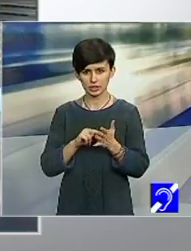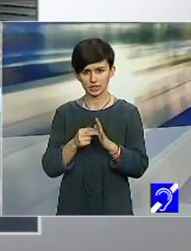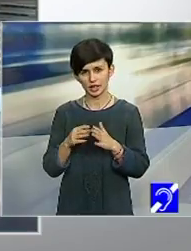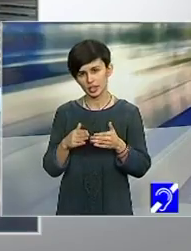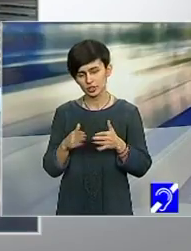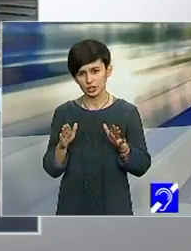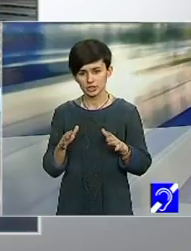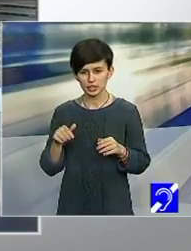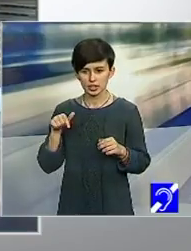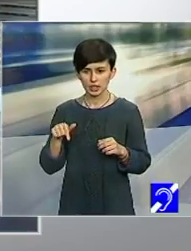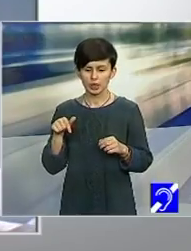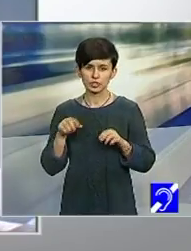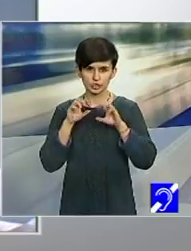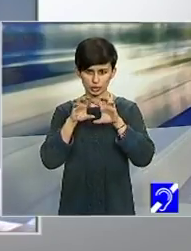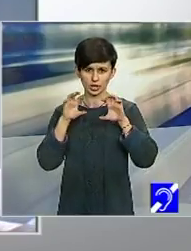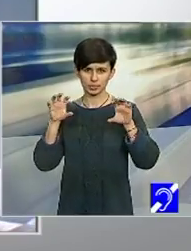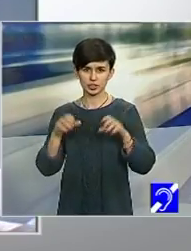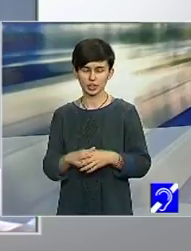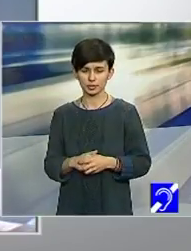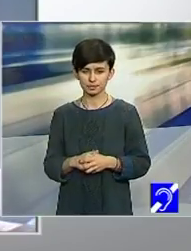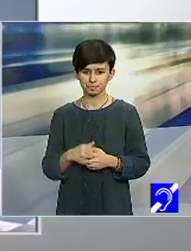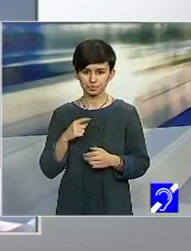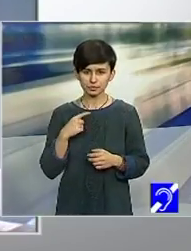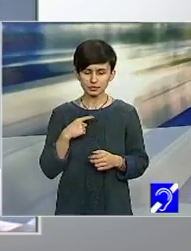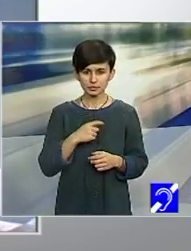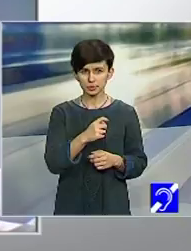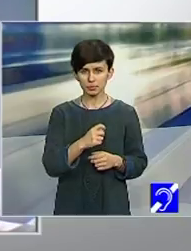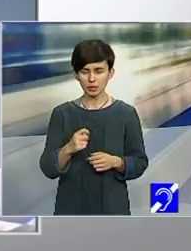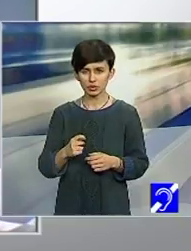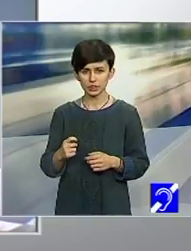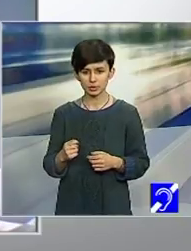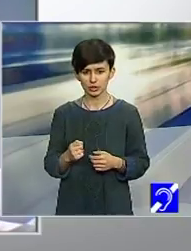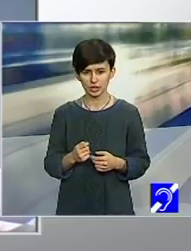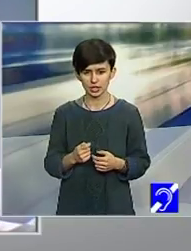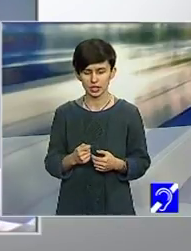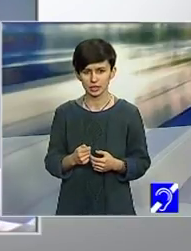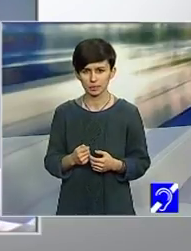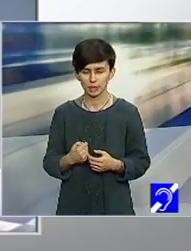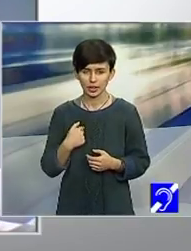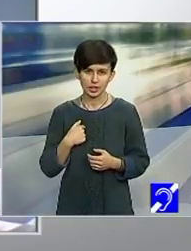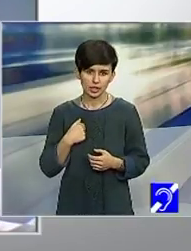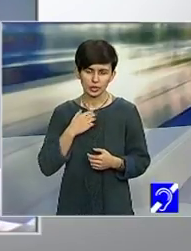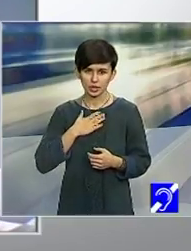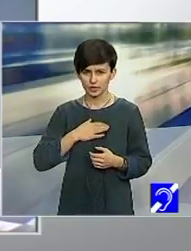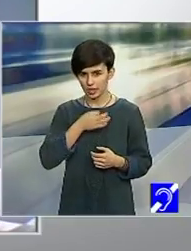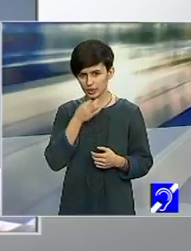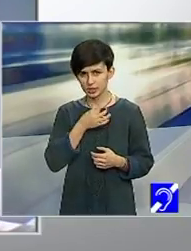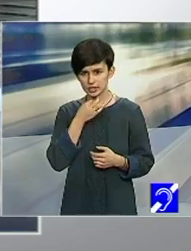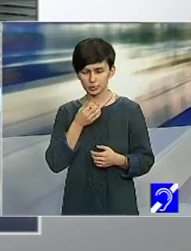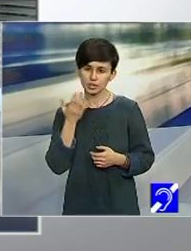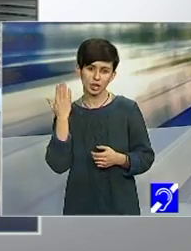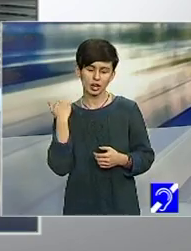deschiderea acestui muzeu. Este un proiect, vreau să amintesc de la început, care a